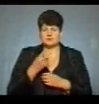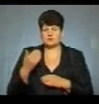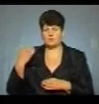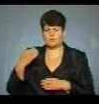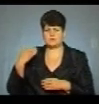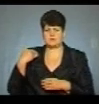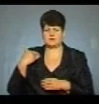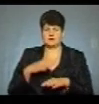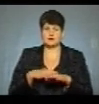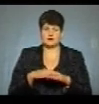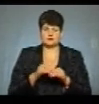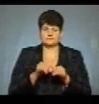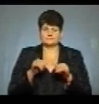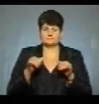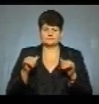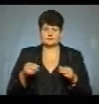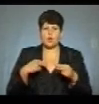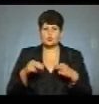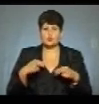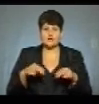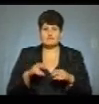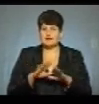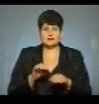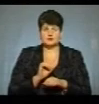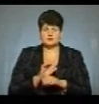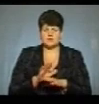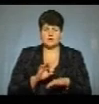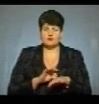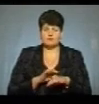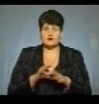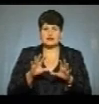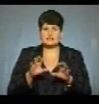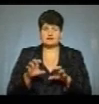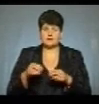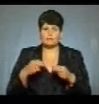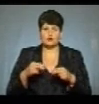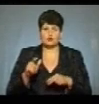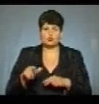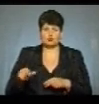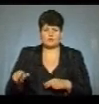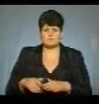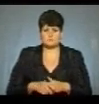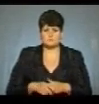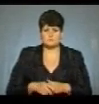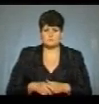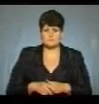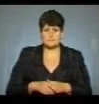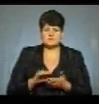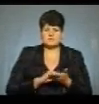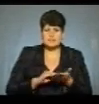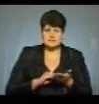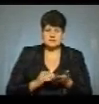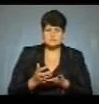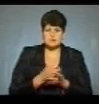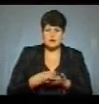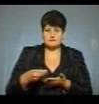мене, ринок процвітає, торгівля не припиняється, хворих тварин продають людям. Писали заяву,